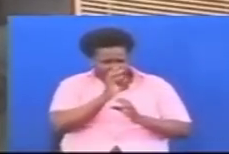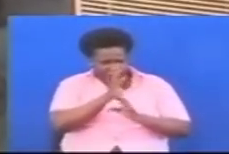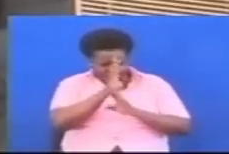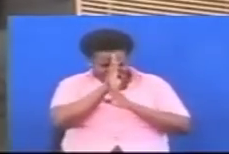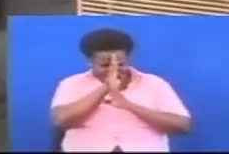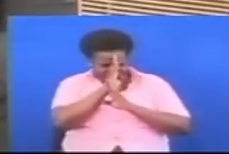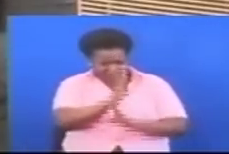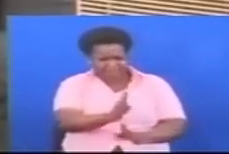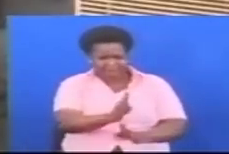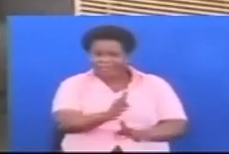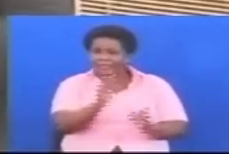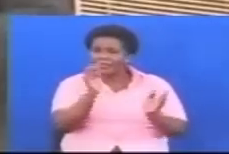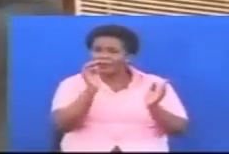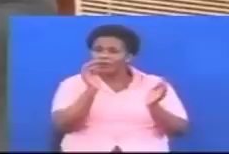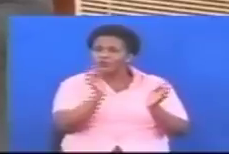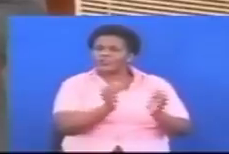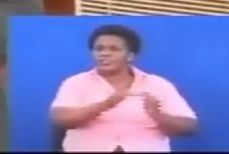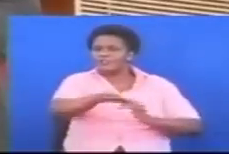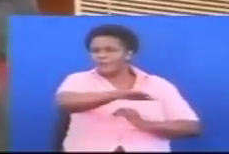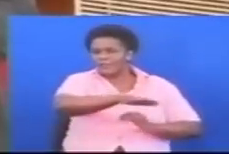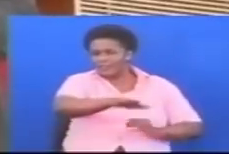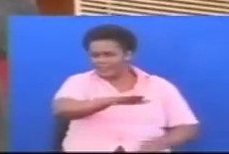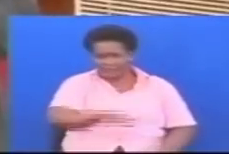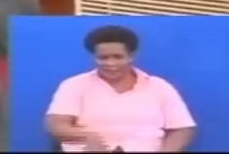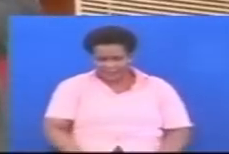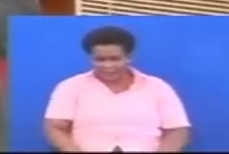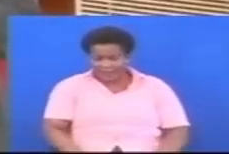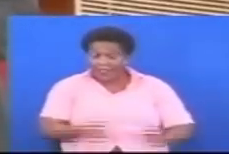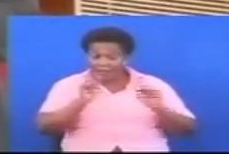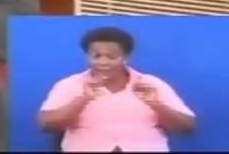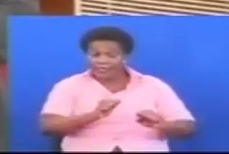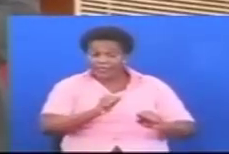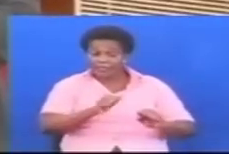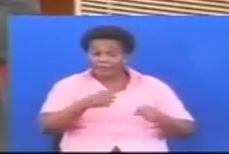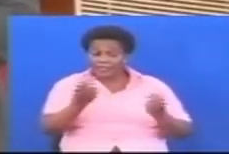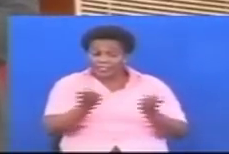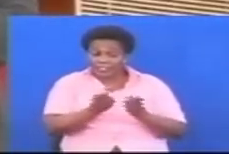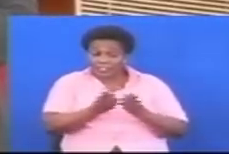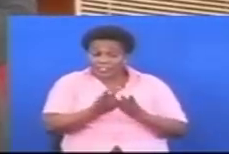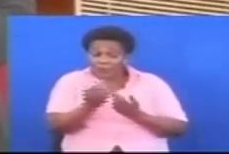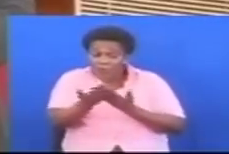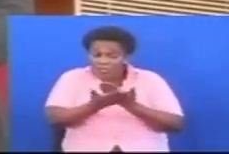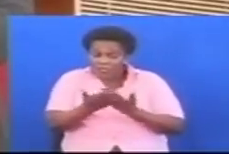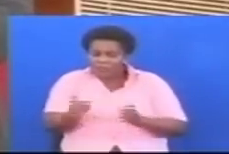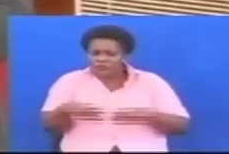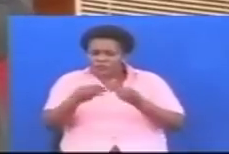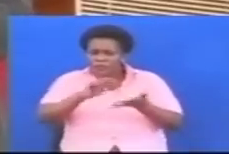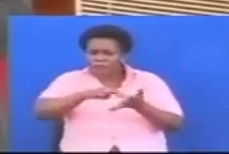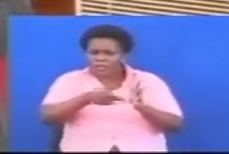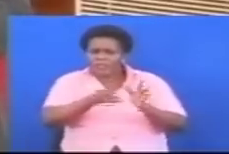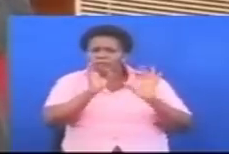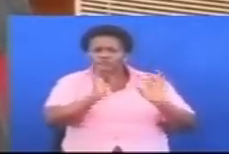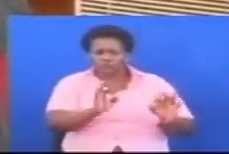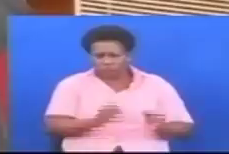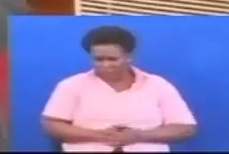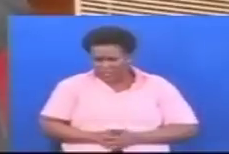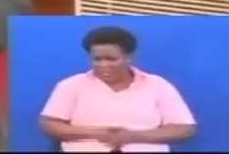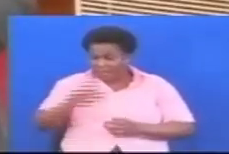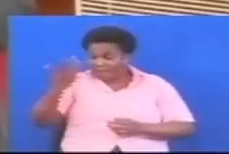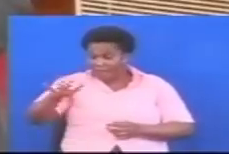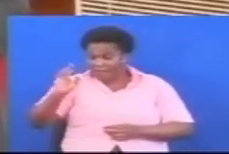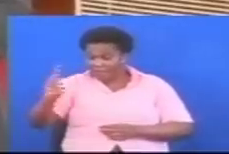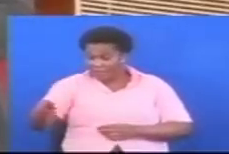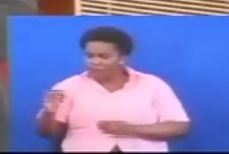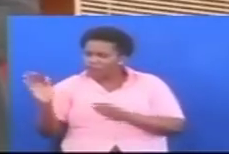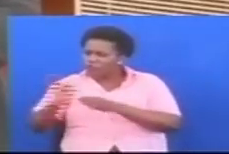kikuu cha maji mengi ya mito yetu. Hivyo ni lazima kuwa na mkakati madhubuti wa kuhakikisha maji yaliyopo yanatumiwa kwa uangalifu na